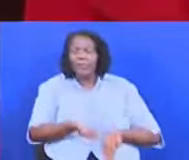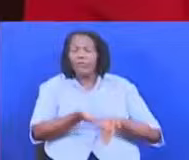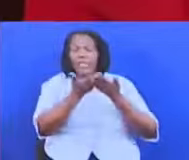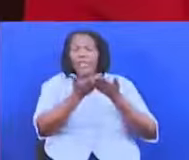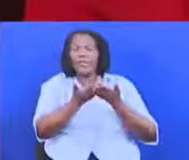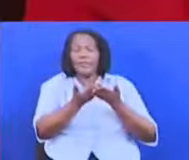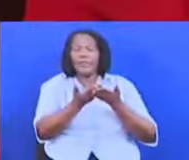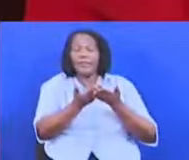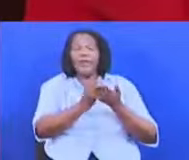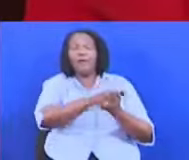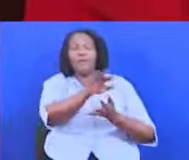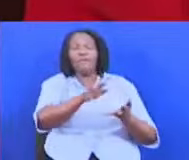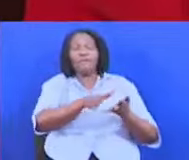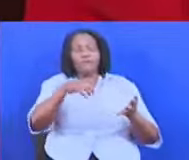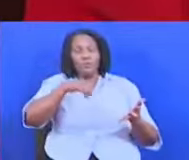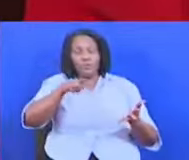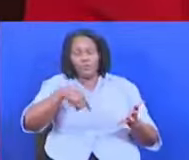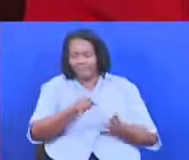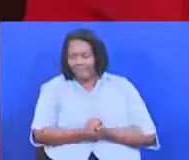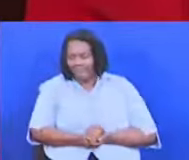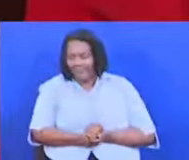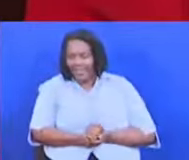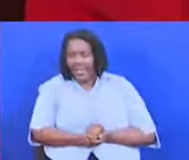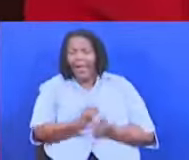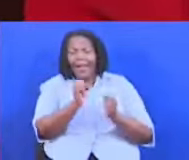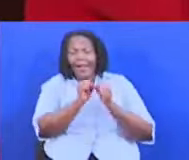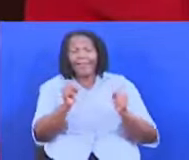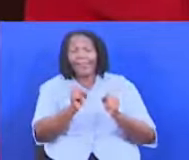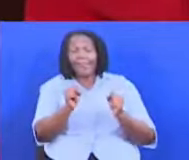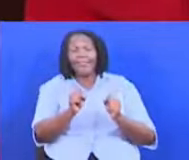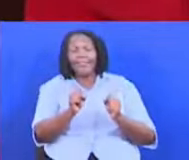kuwapa mikopo ile. Changamoto iliyoko